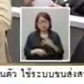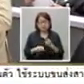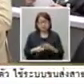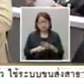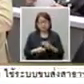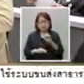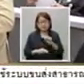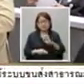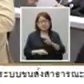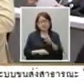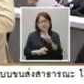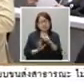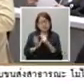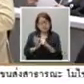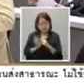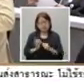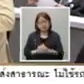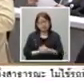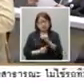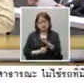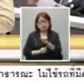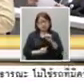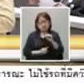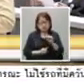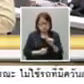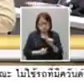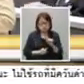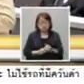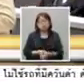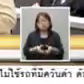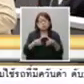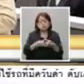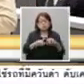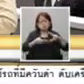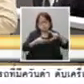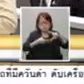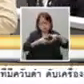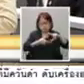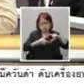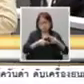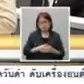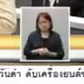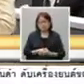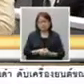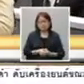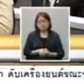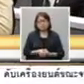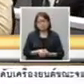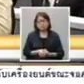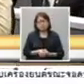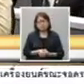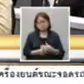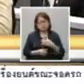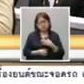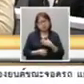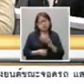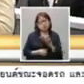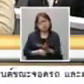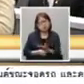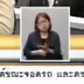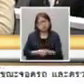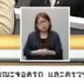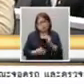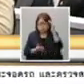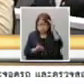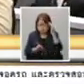จียนจักระสมาชิกสภาผู้แทนราษฎรพรรคพลังประชารัฐนะครับคือขอให้ผู้อภิปรายถ